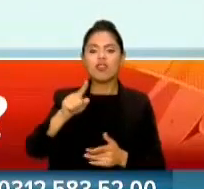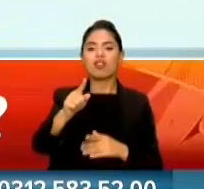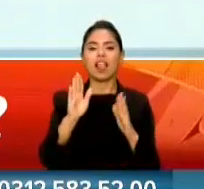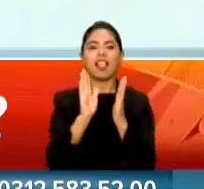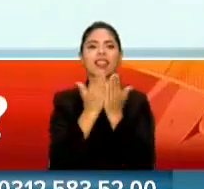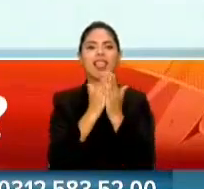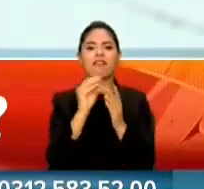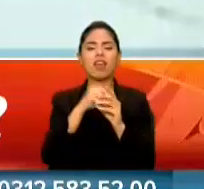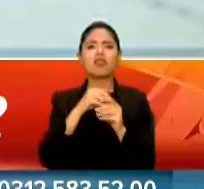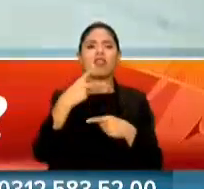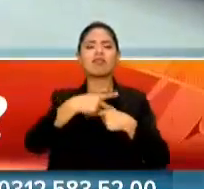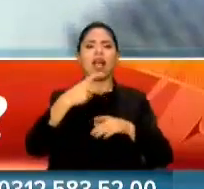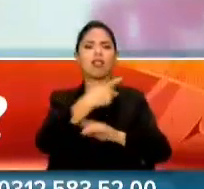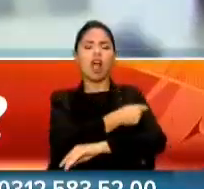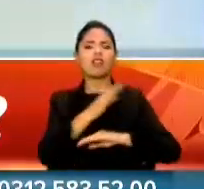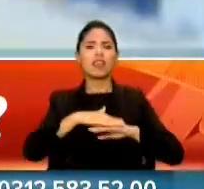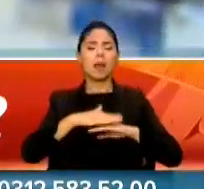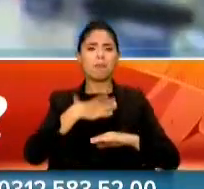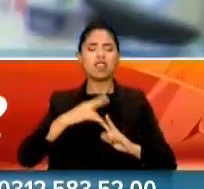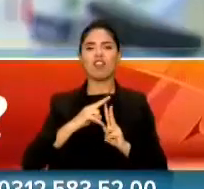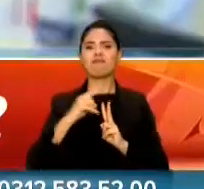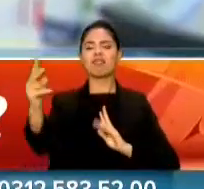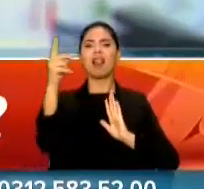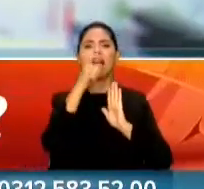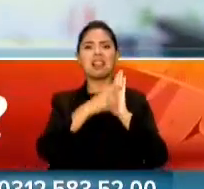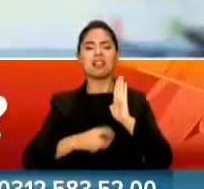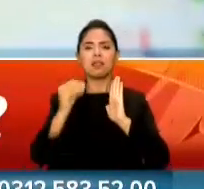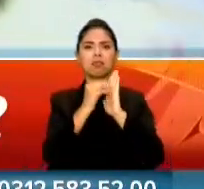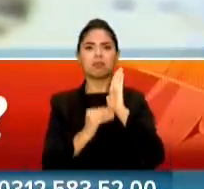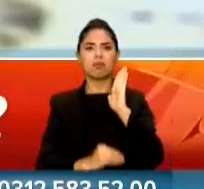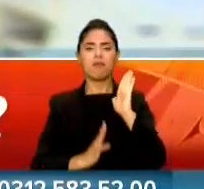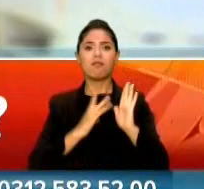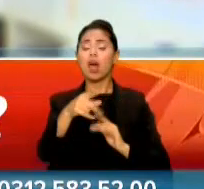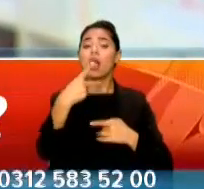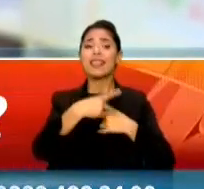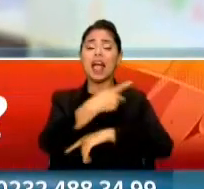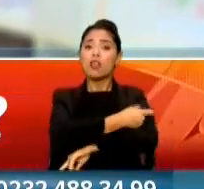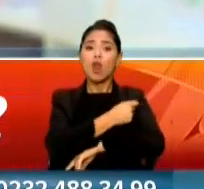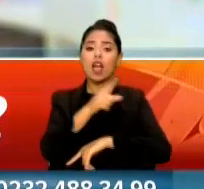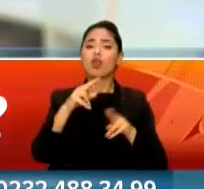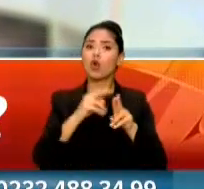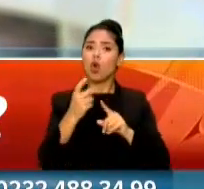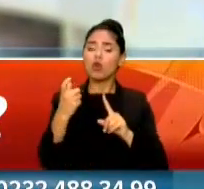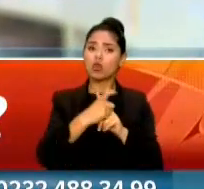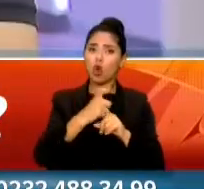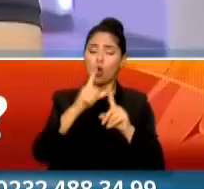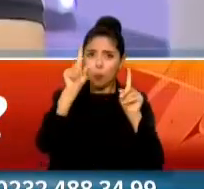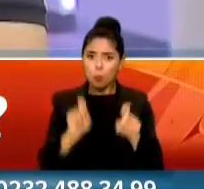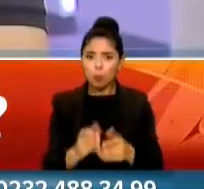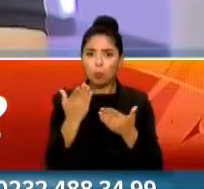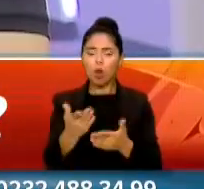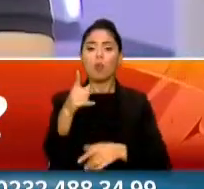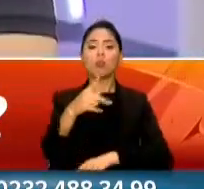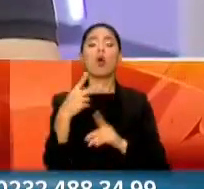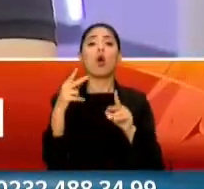defterleri dağıtır aşısı yaptırmak için sıraya girenler ile dolu peki ama zatürre aşısı kuran ölürse karşı koruyucu